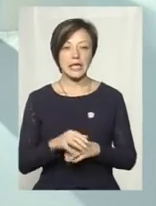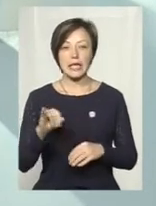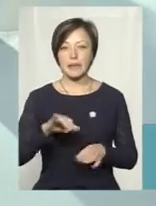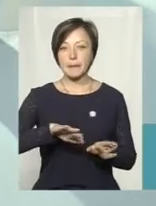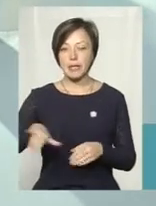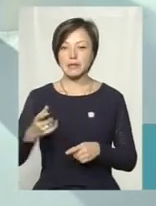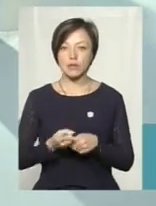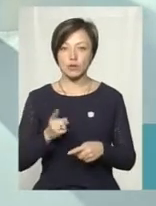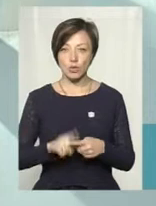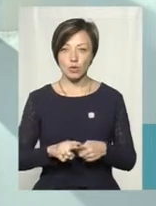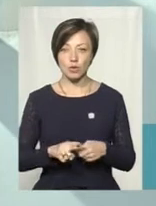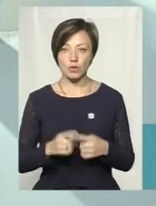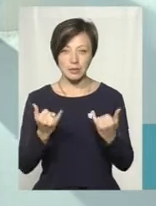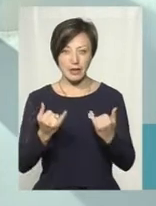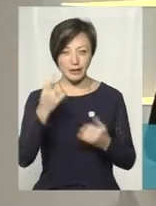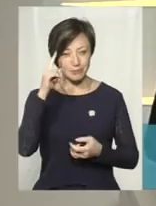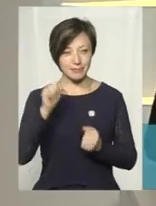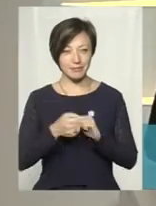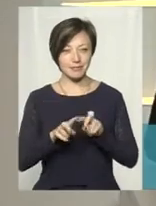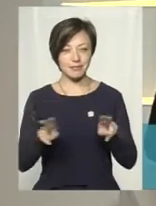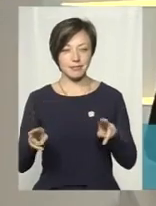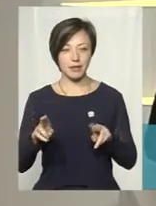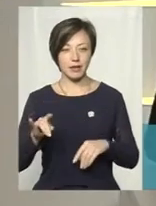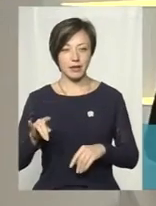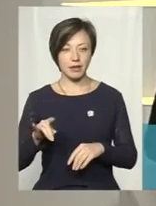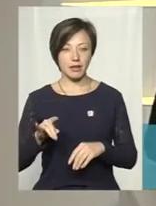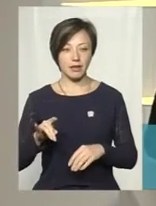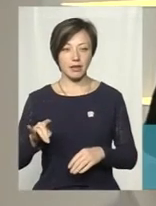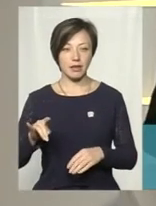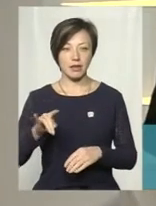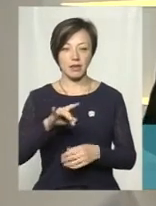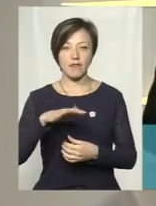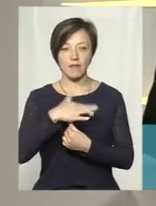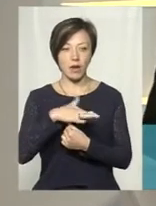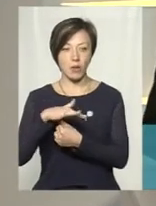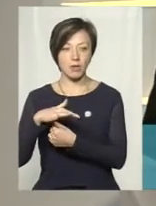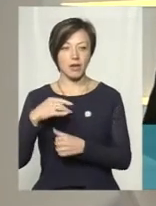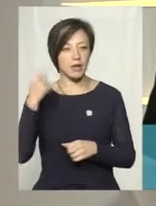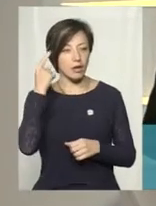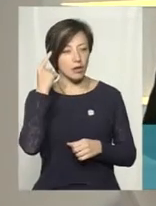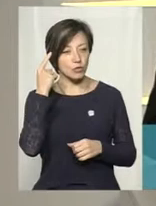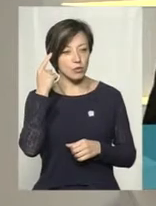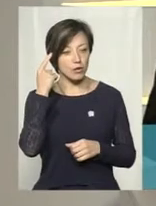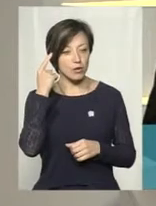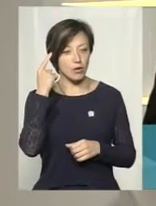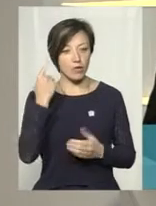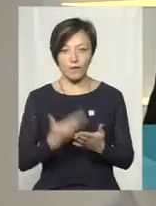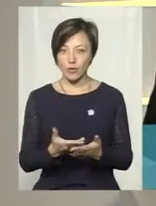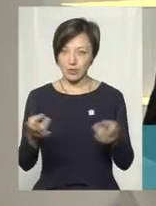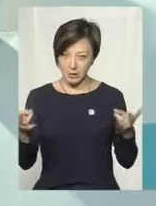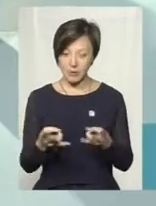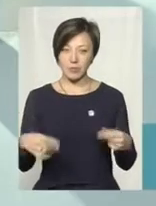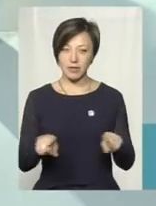після цього, от, як зараз пам'ятаю, ми летимо в гелікоптері, і я думаю, от треба ж